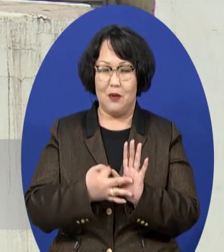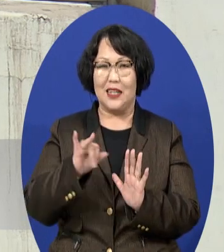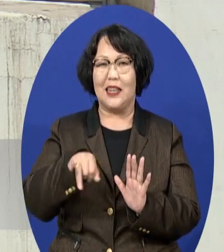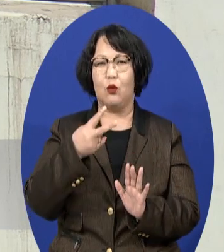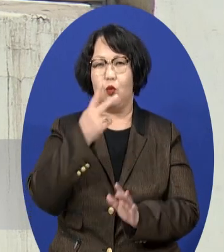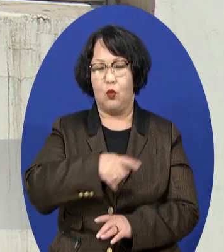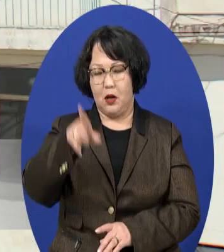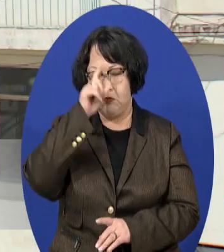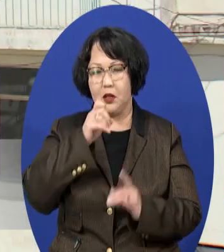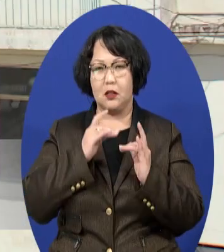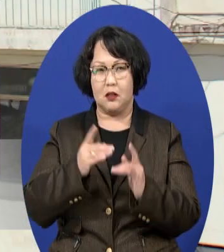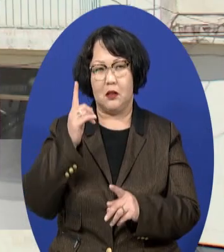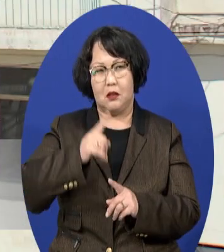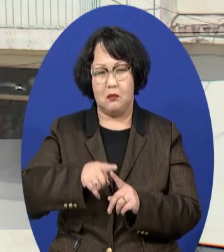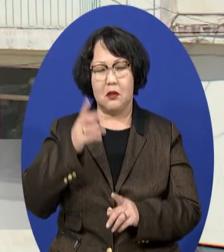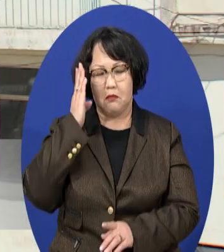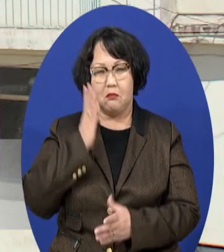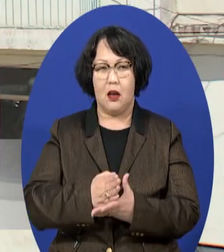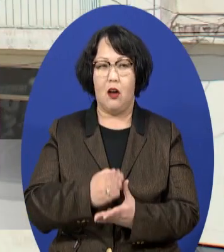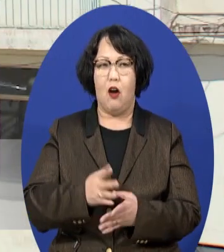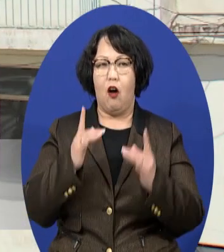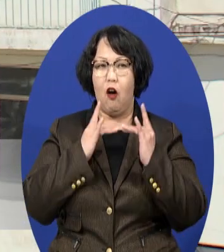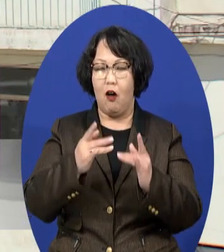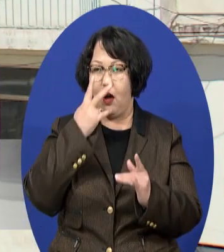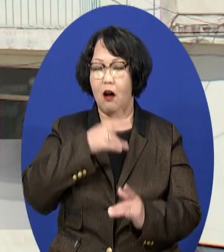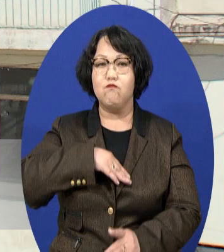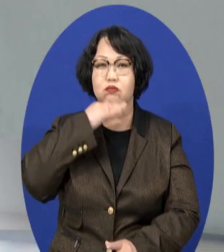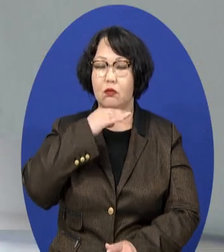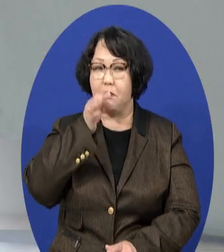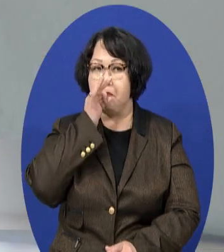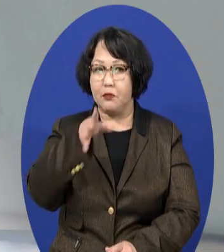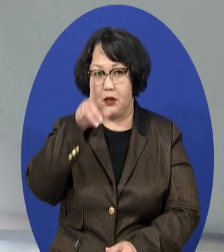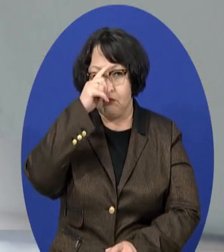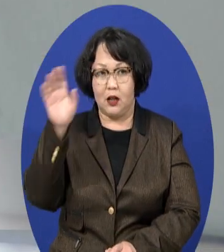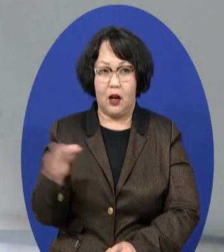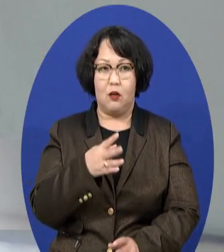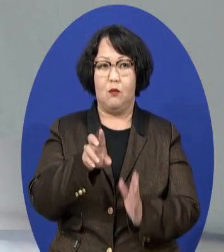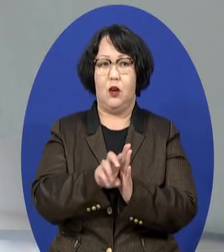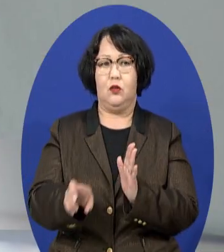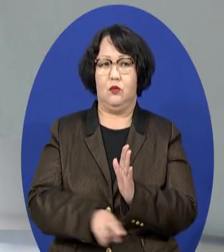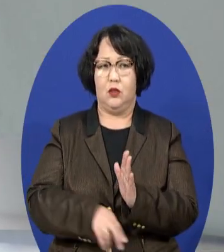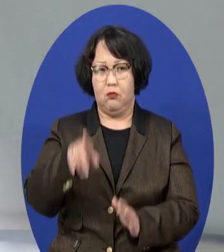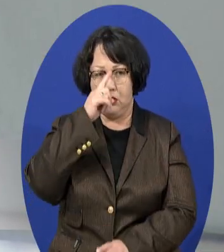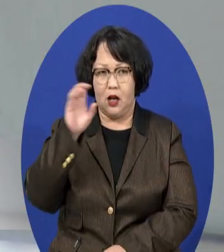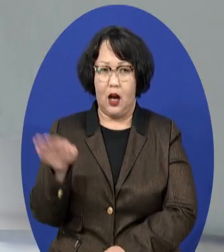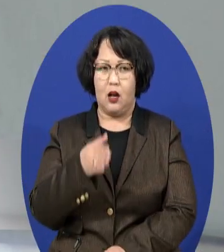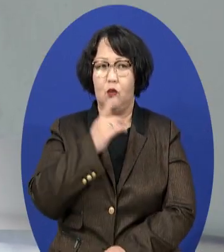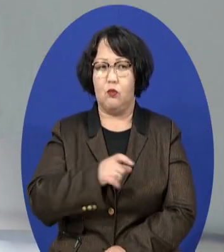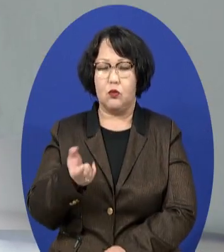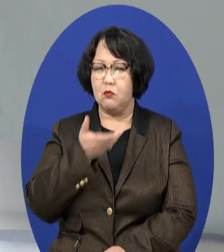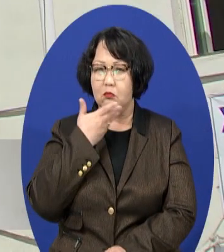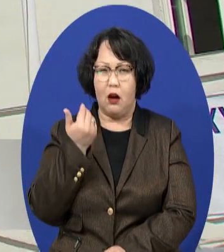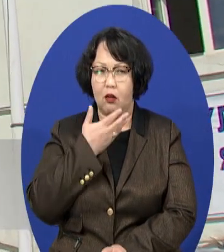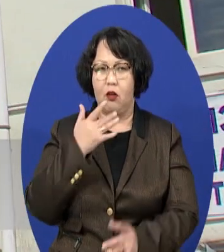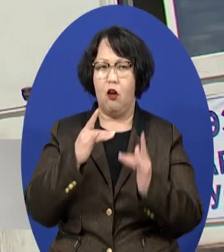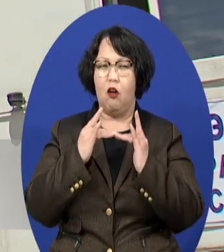байна. За орны эргэлт бол үндсэндээ бүрэн зогстой. Өнөөдөр бол гарах өвчтөнтэй алах яг одоогийн байдлаар бол эмнэлгээс гарах хүн байхгүй байна. Бүх